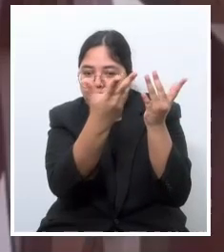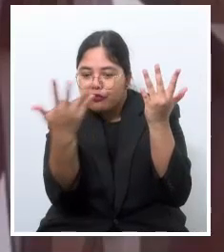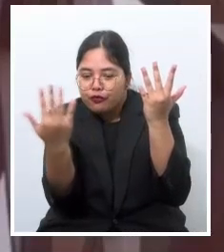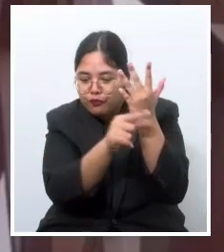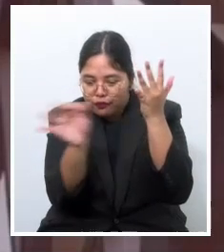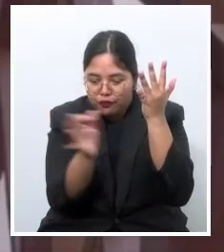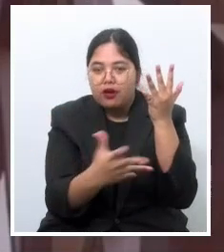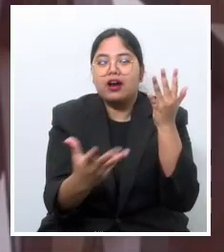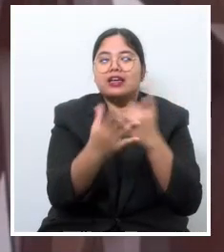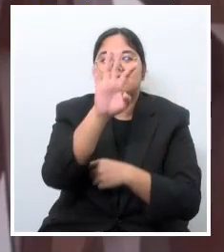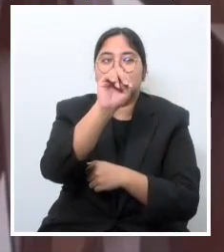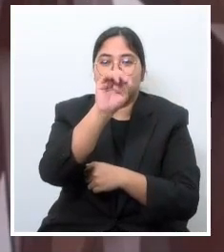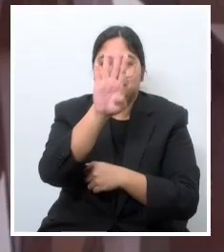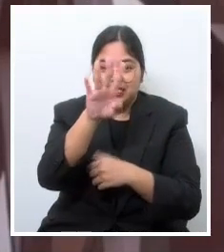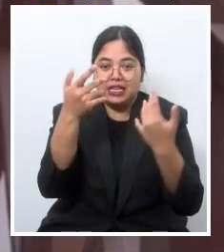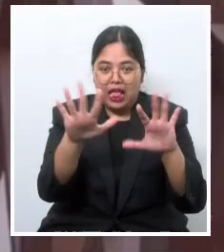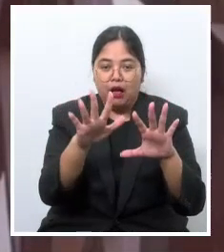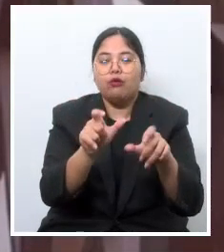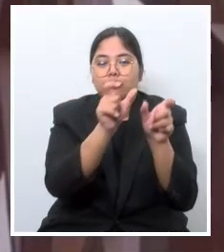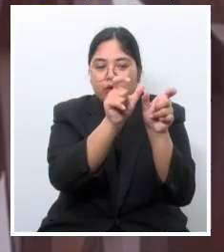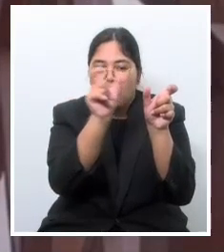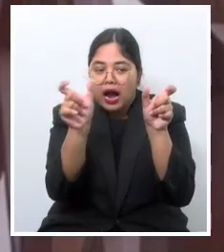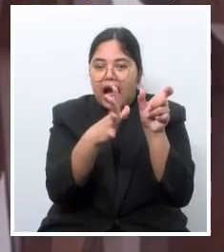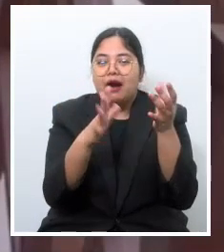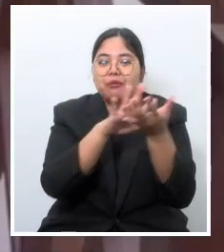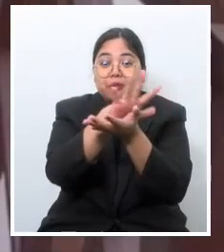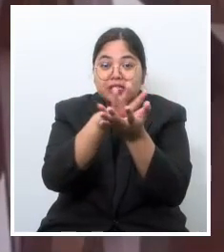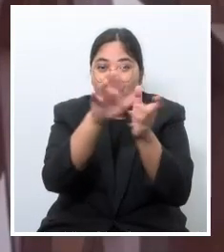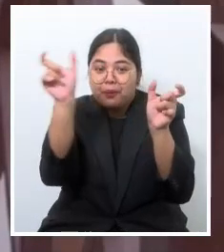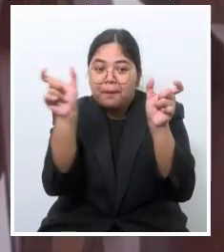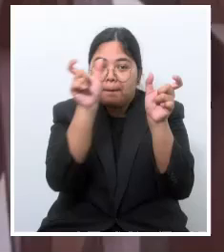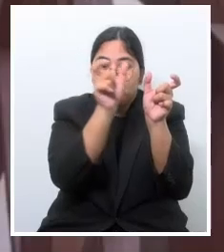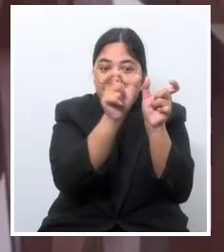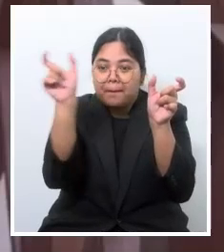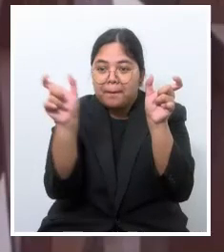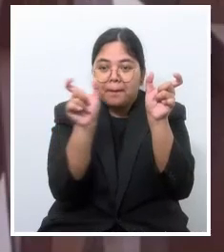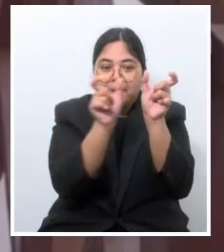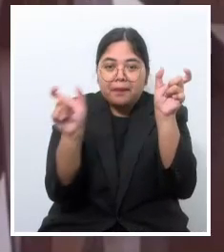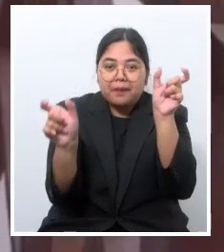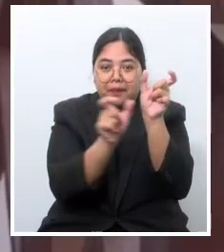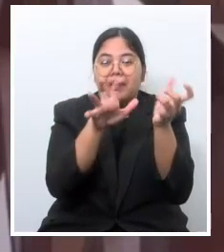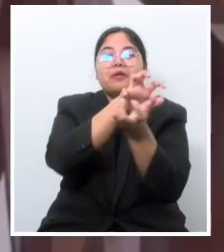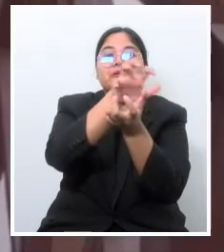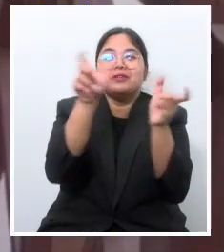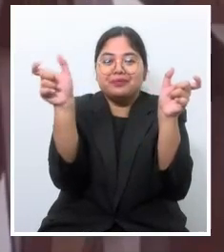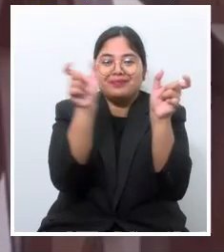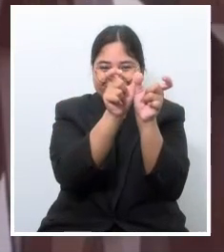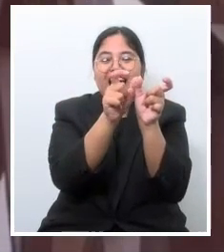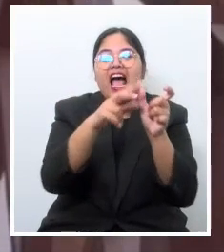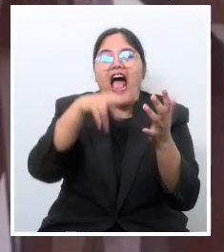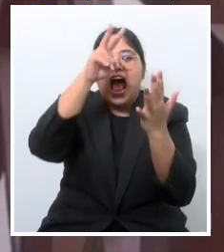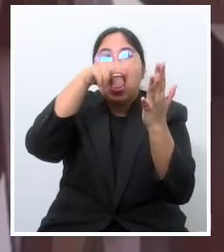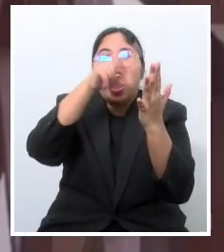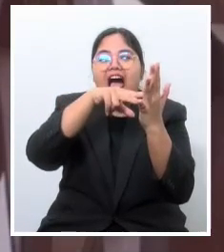สละเสร็จแล้วก็จะให้เด็กเอาพยัญชนะต้นแล้วก็สระะทั้งที่เรียนทั้งหมดมาผสมกันเรียกว่าอ่านสะกด